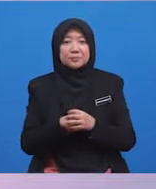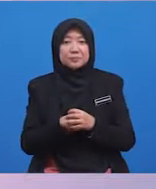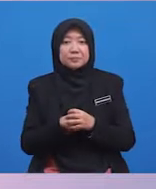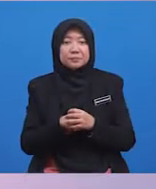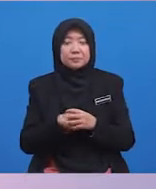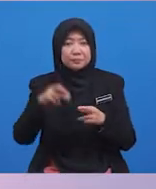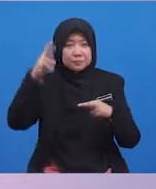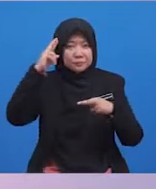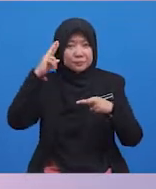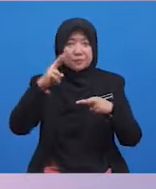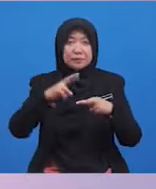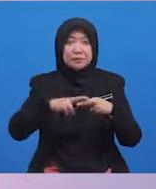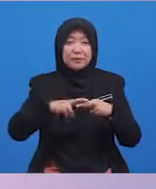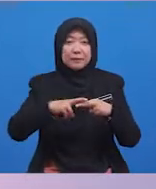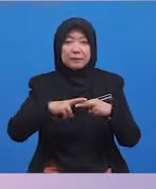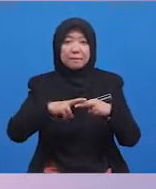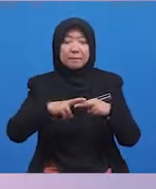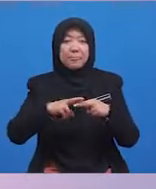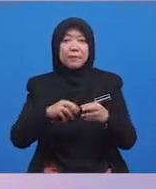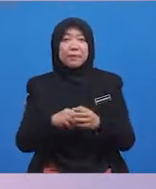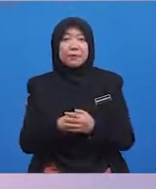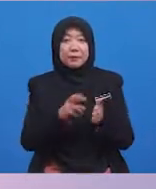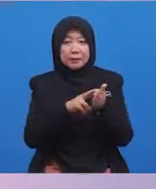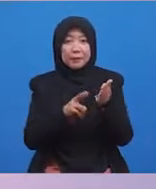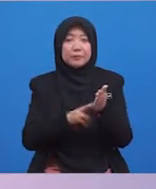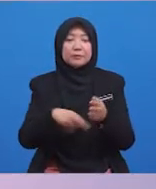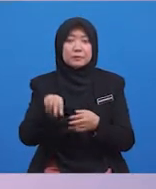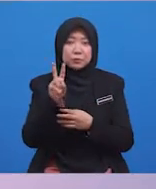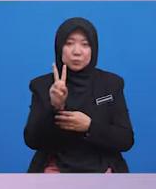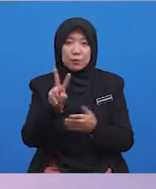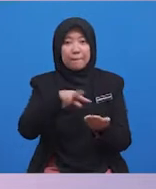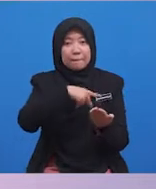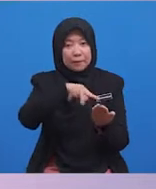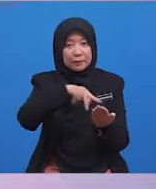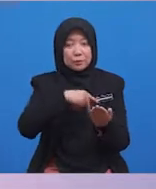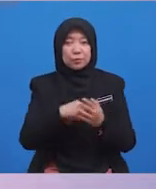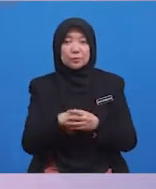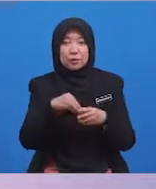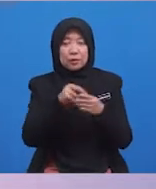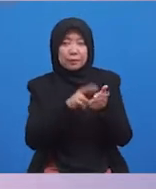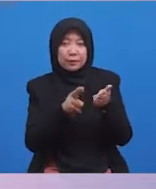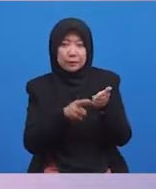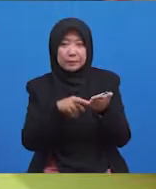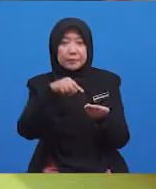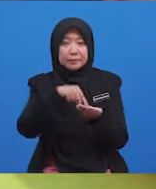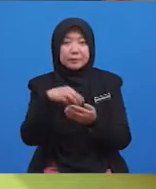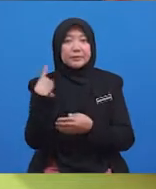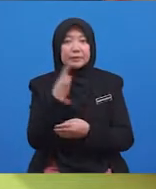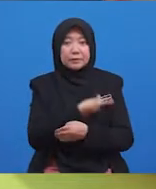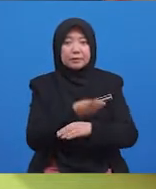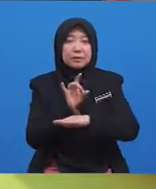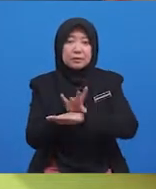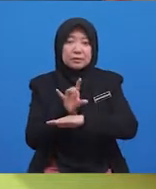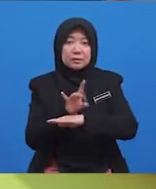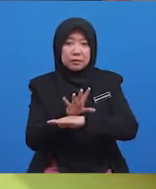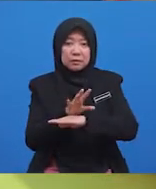Nilai rasional dapat dibuktikan pada rangkap kedua pantun. Dalam rangkap ini, kita